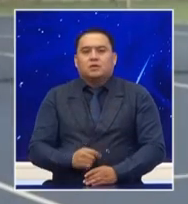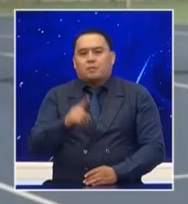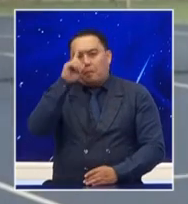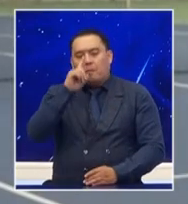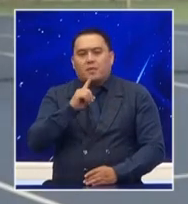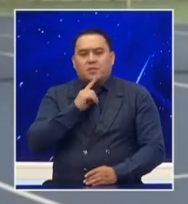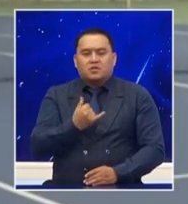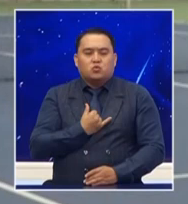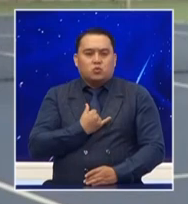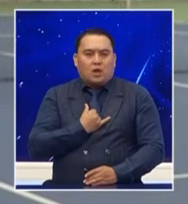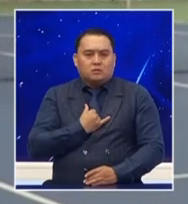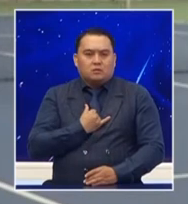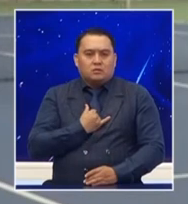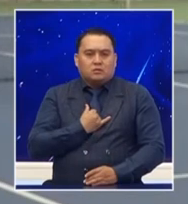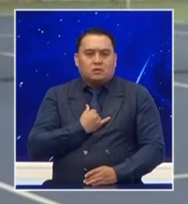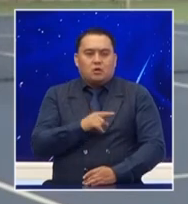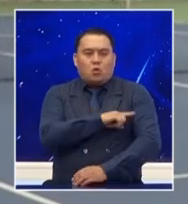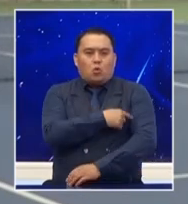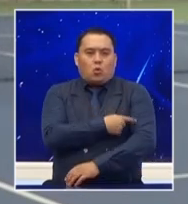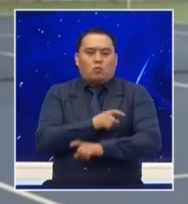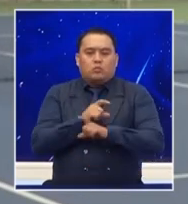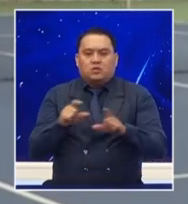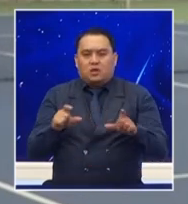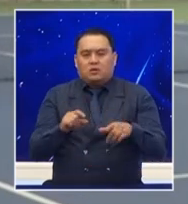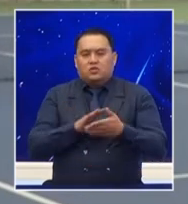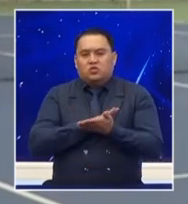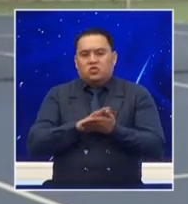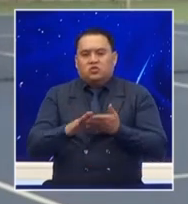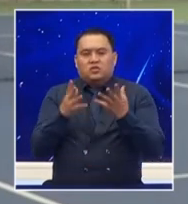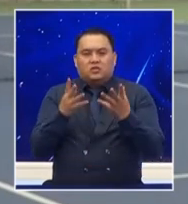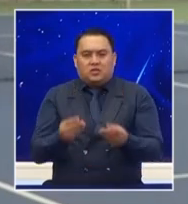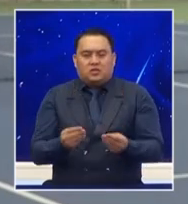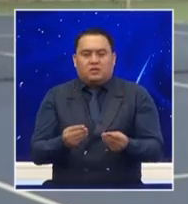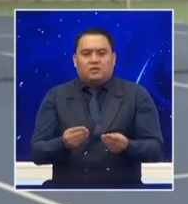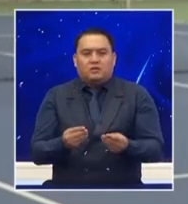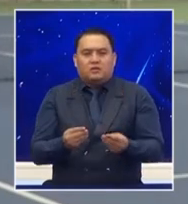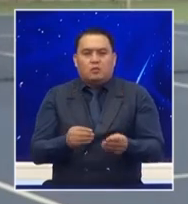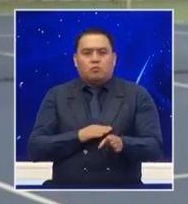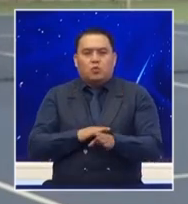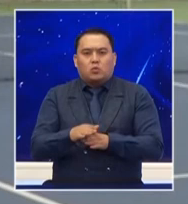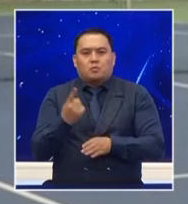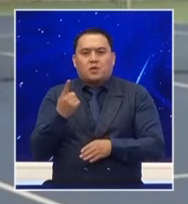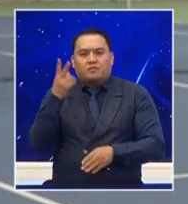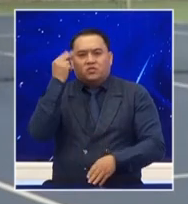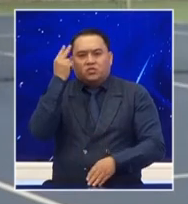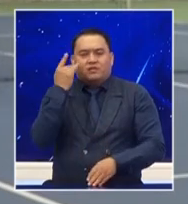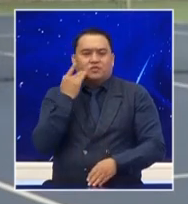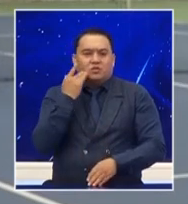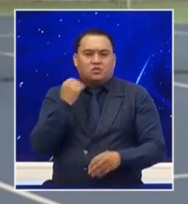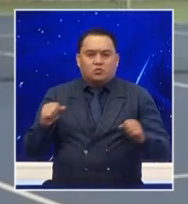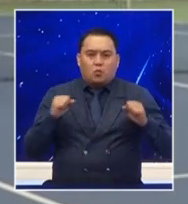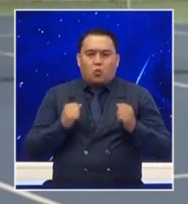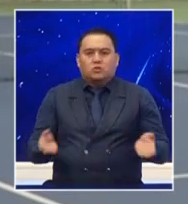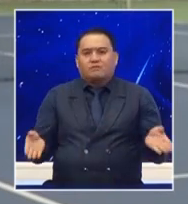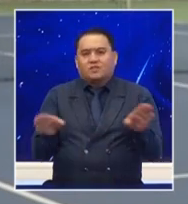месяц у нас в комплексе проходит санитарный день. На один день 1 числа всегда мы